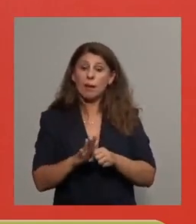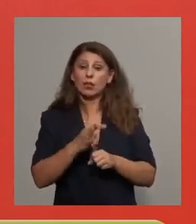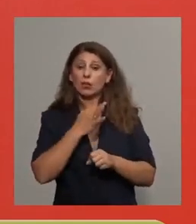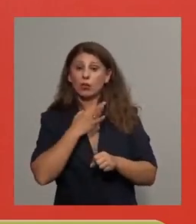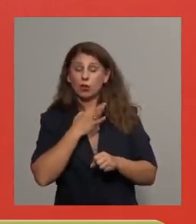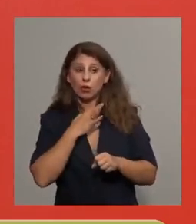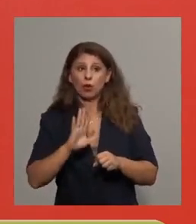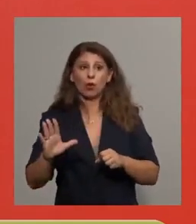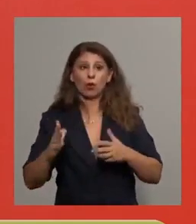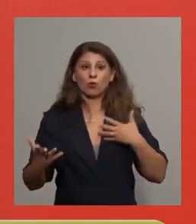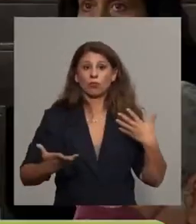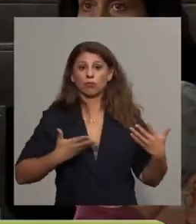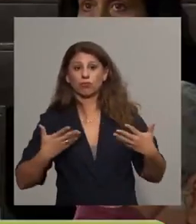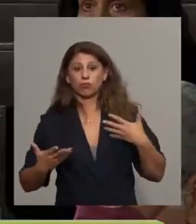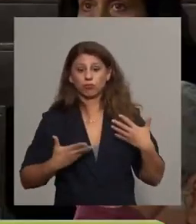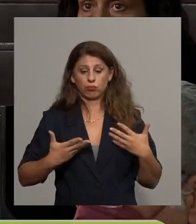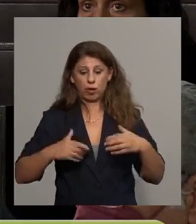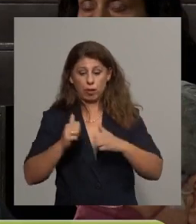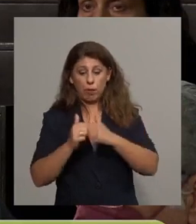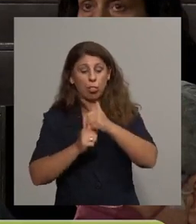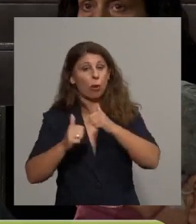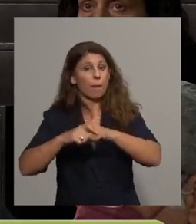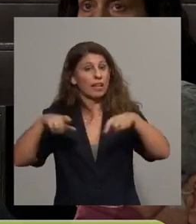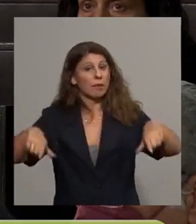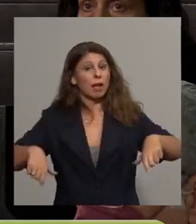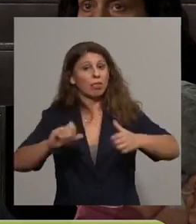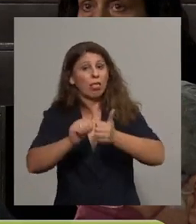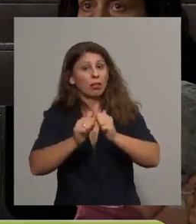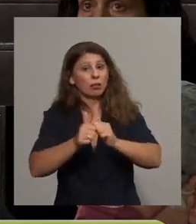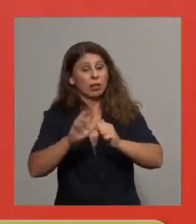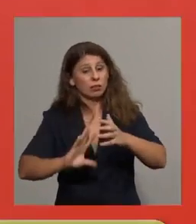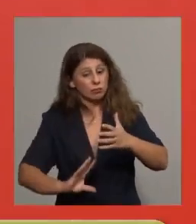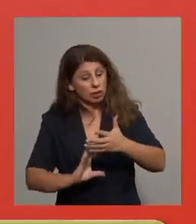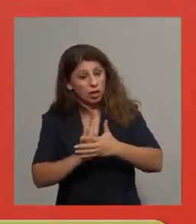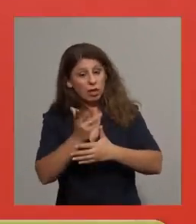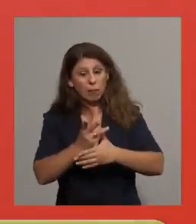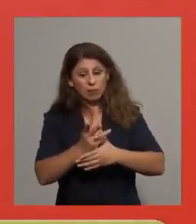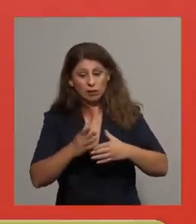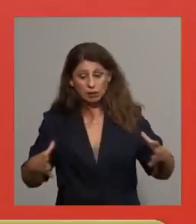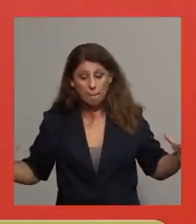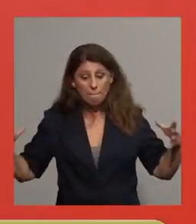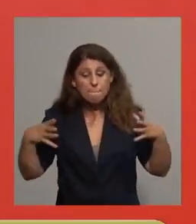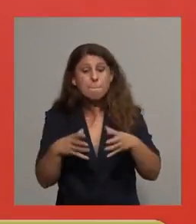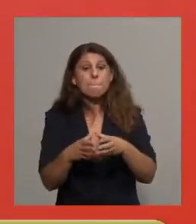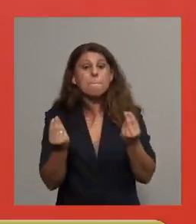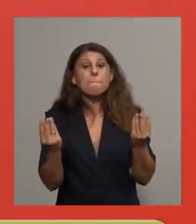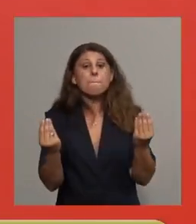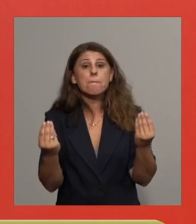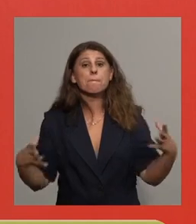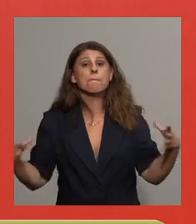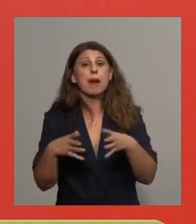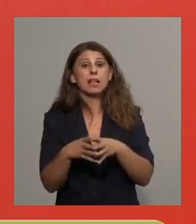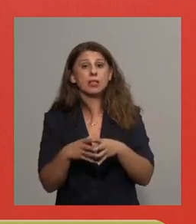σύγχρονων υποδομών αθλητισμού για την ανάπτυξη πραγματικά μαζικού λαϊκού αθλητισμού, για να